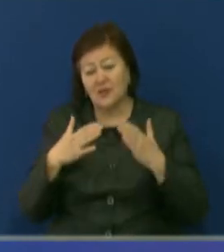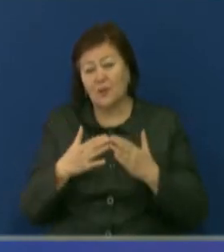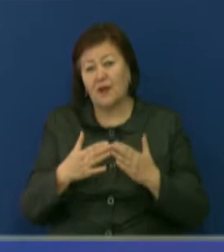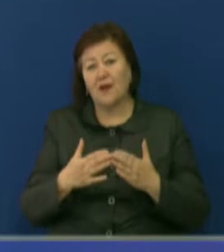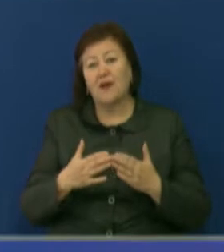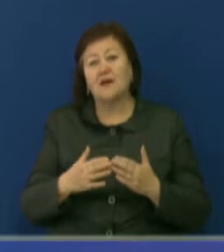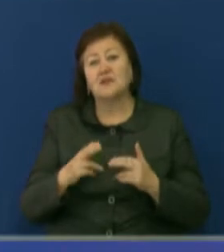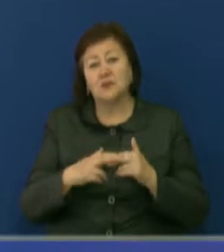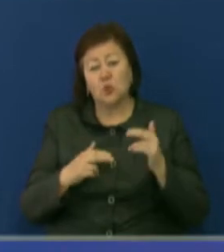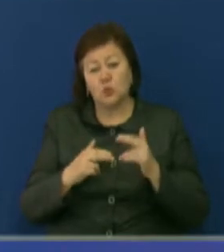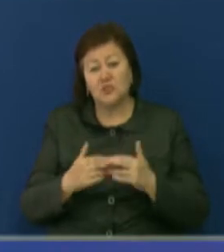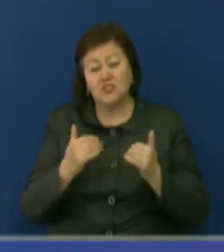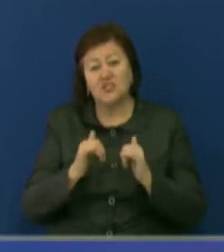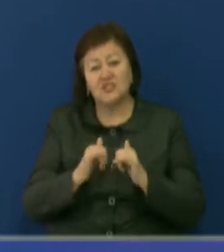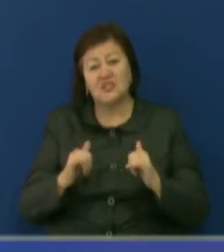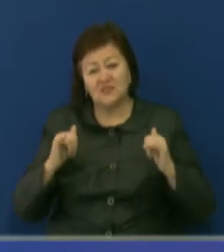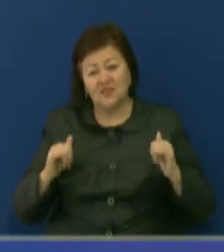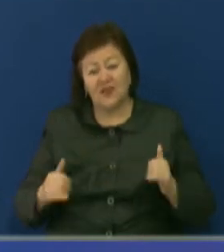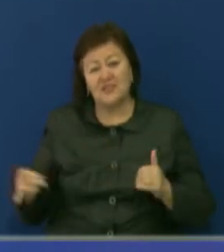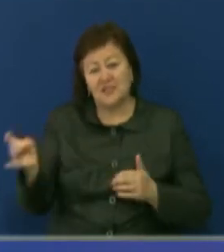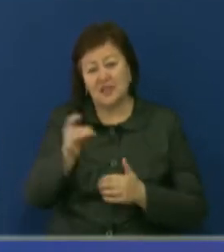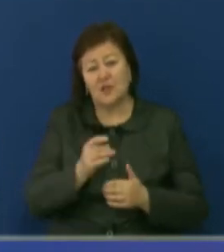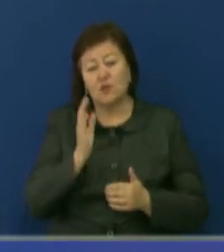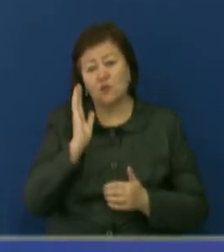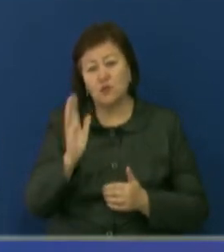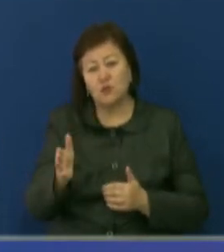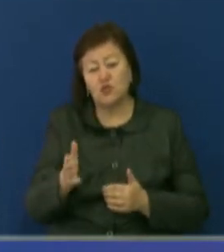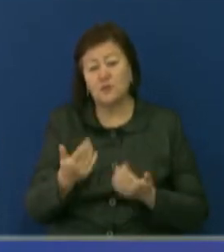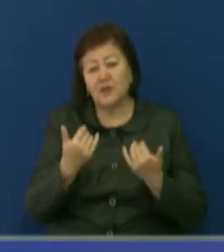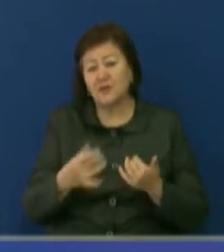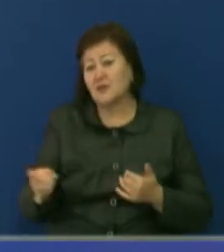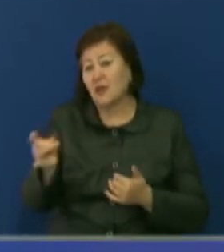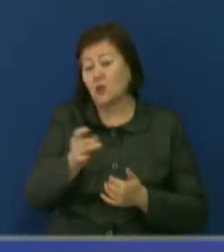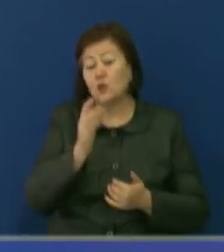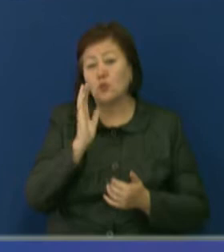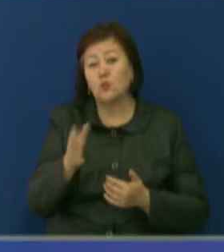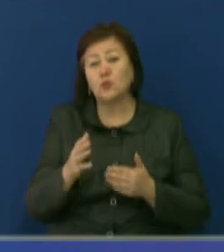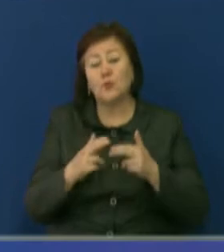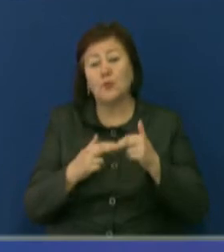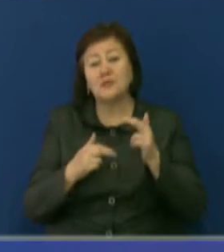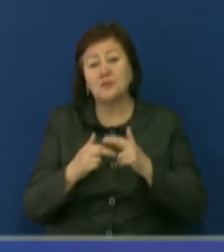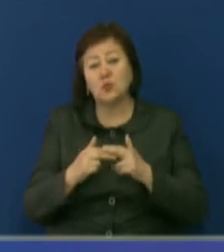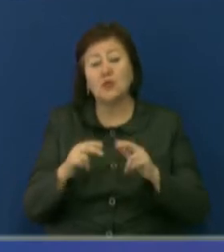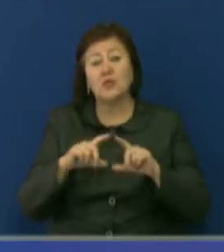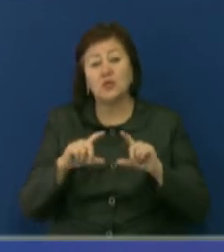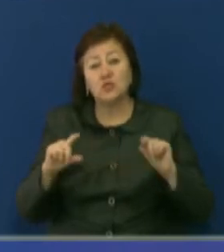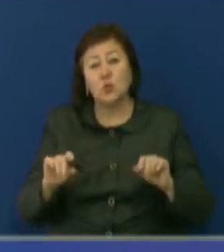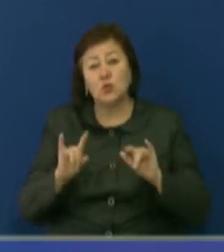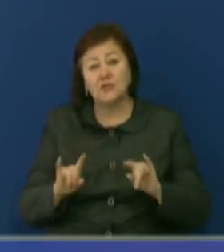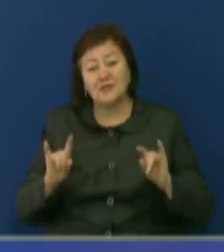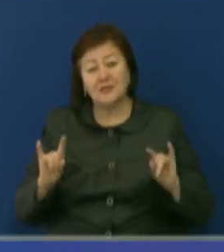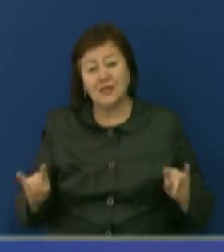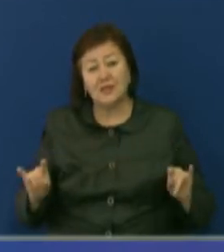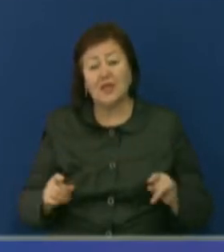жүргізіліп, инфрақұрылымы дамуда. Сондай-ақ алдағы жылдары осы ауданда тағы бірнеше балабақша, мектеп, жоғары оқу орнының жатақханасы